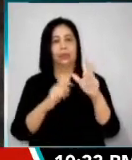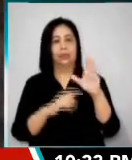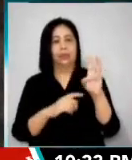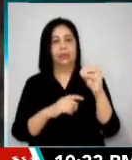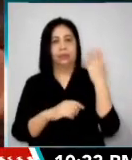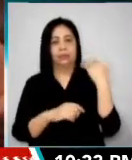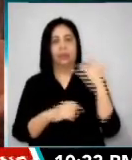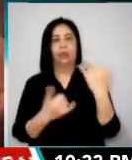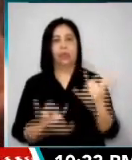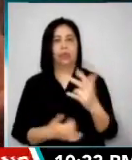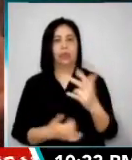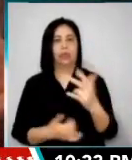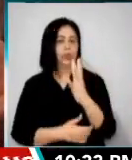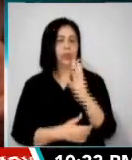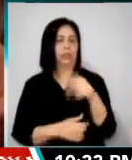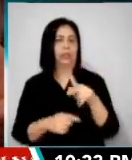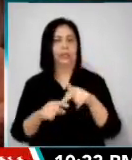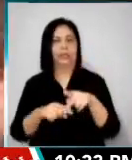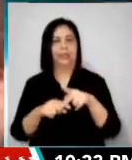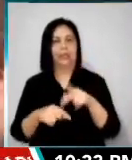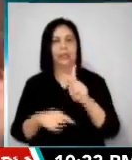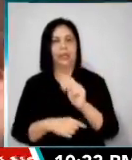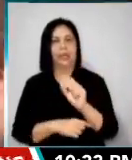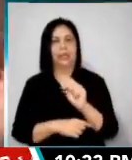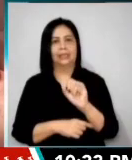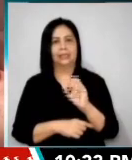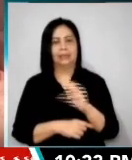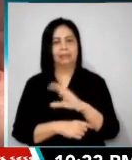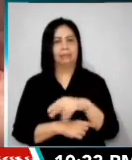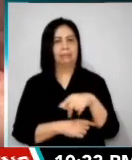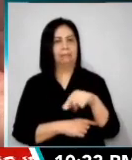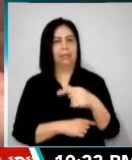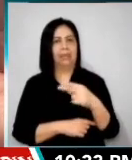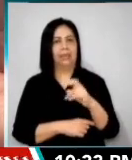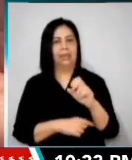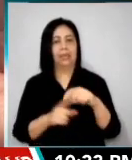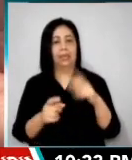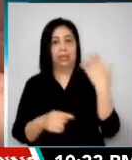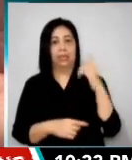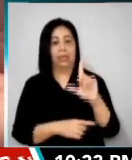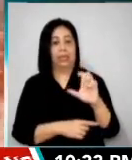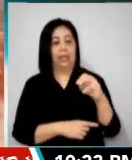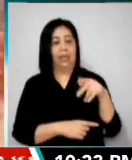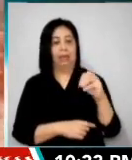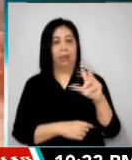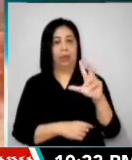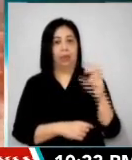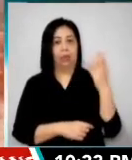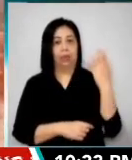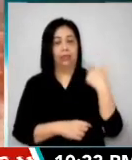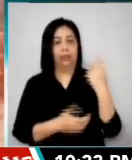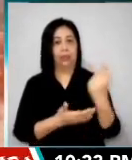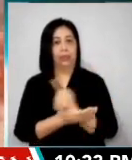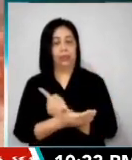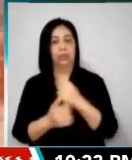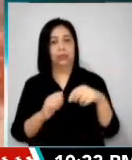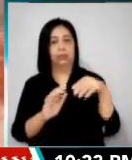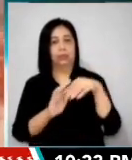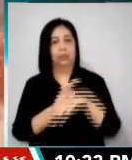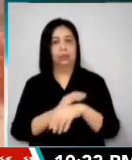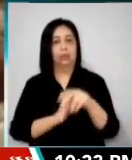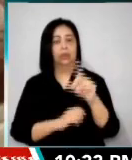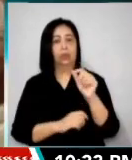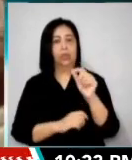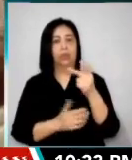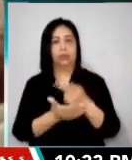340 na lang ang kilo ng kasim at pige. Ang liyempo naman na 380 pesos kada kilo noong nakaraang linggo, bumaba rin ng 20 pesos kada